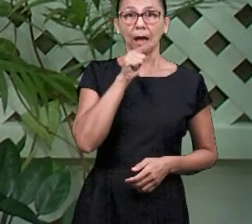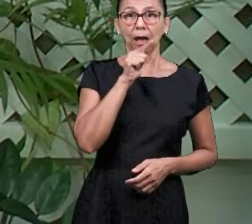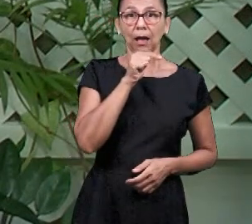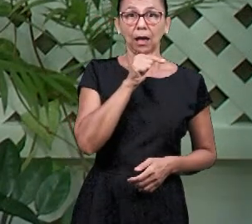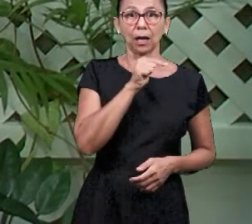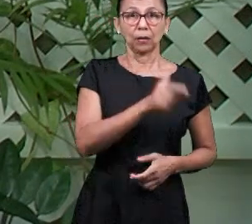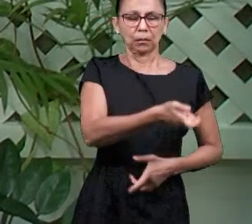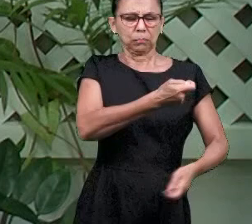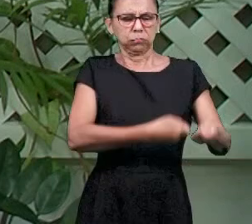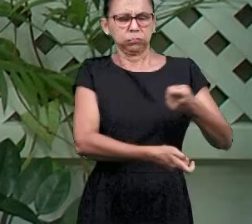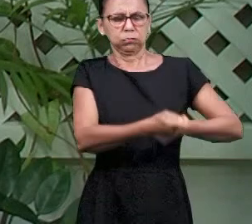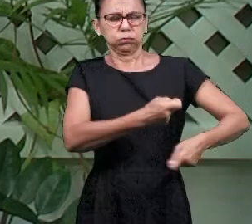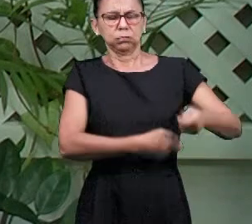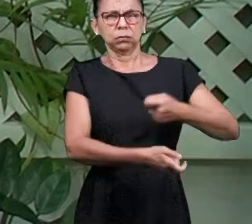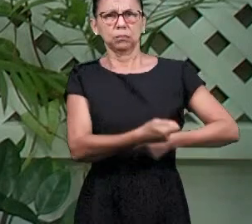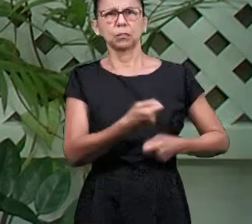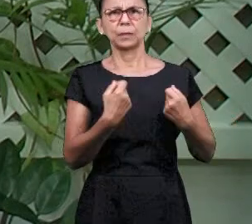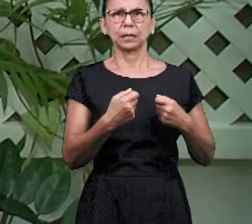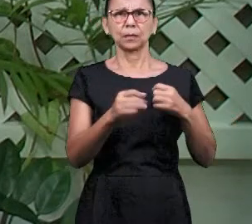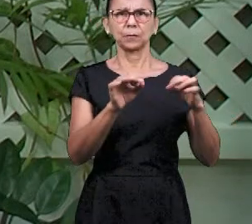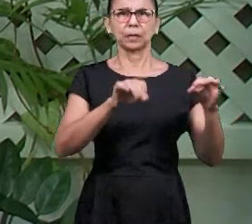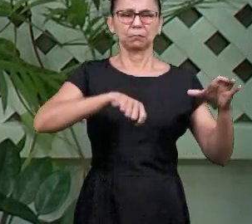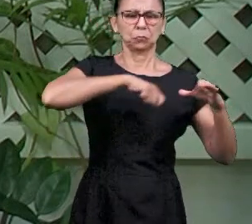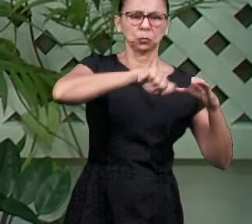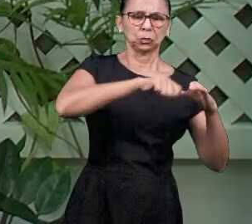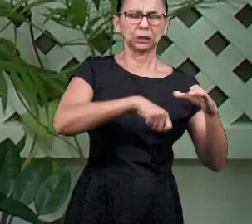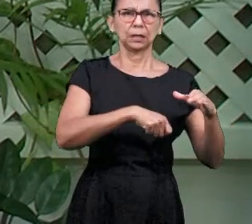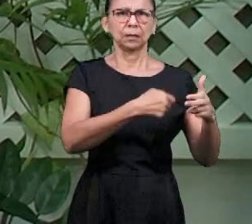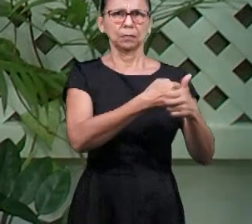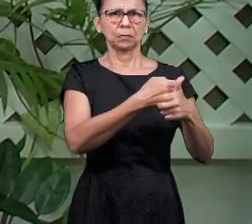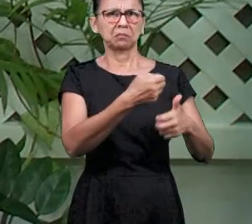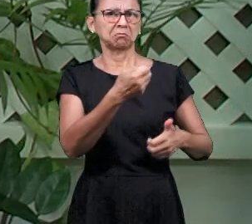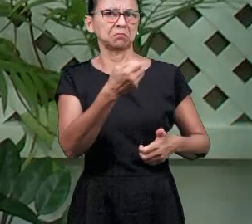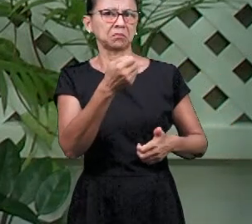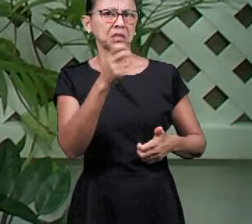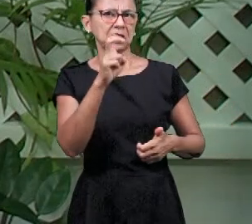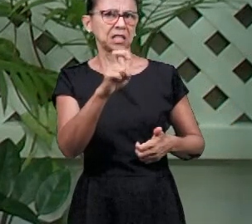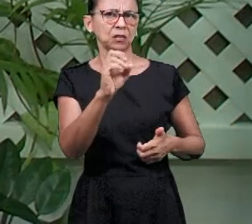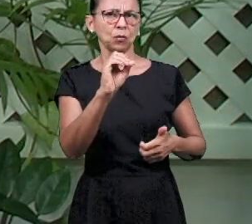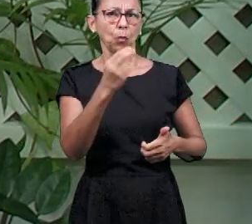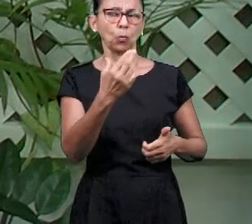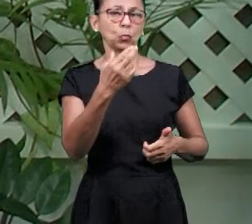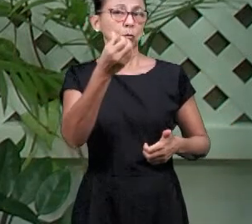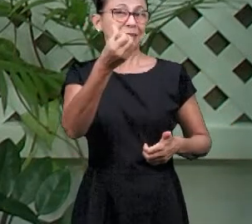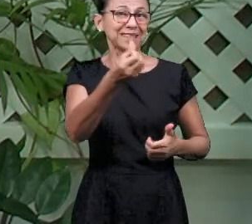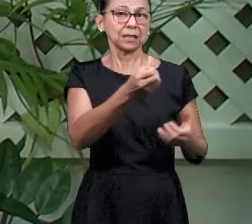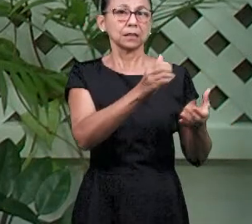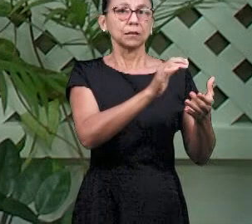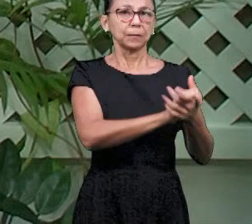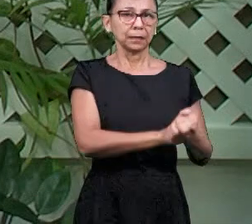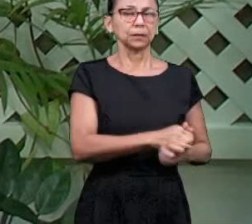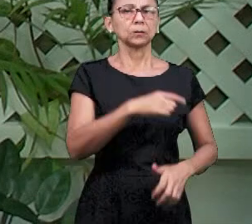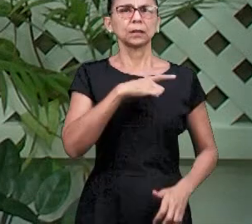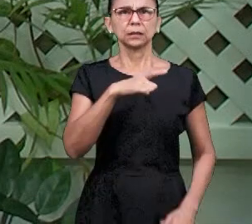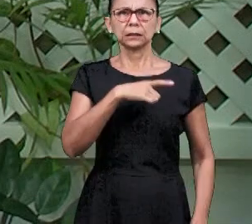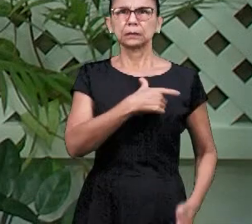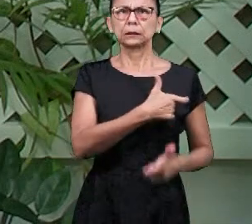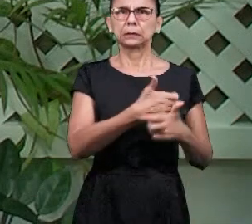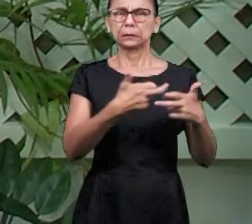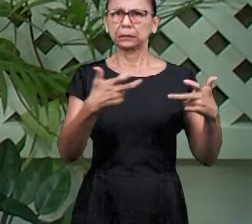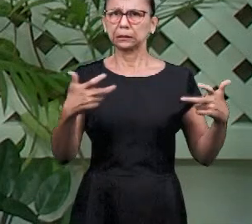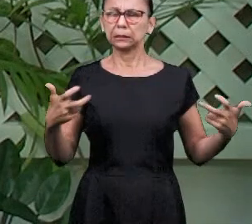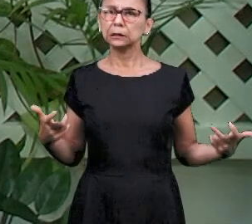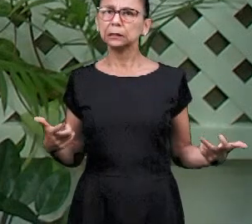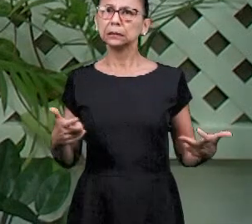clairement comprendre que ce que Jésus était en train de parler, c'était une chose. Ce qu'elle pensait, c'était une autre.